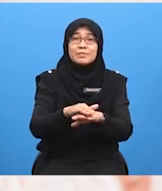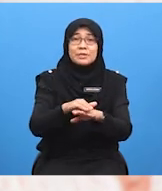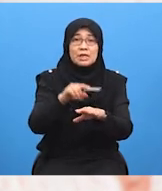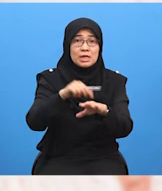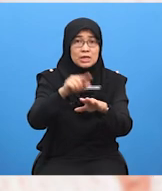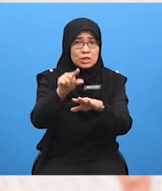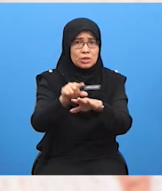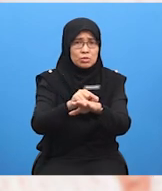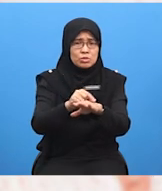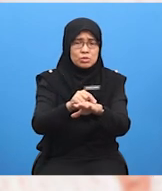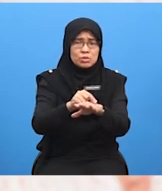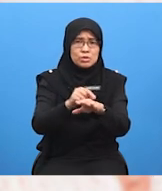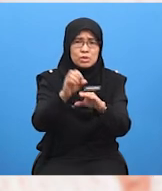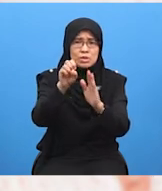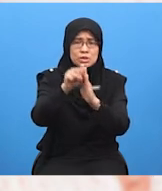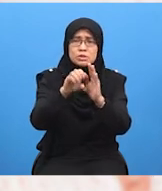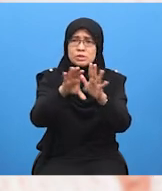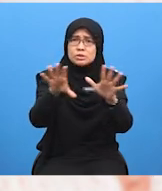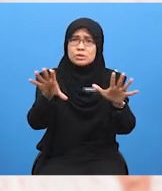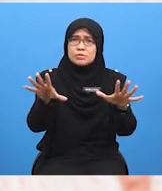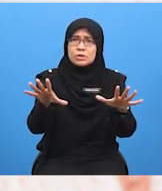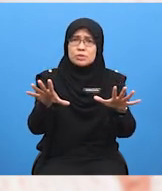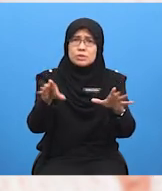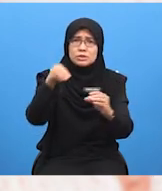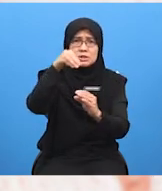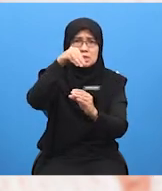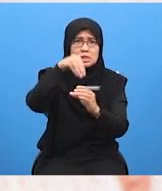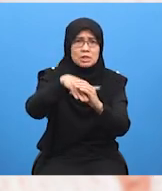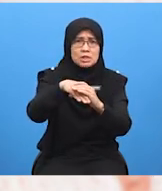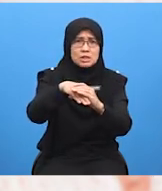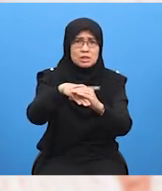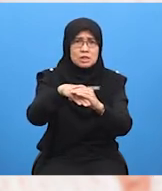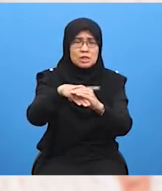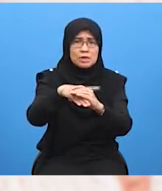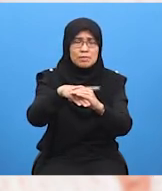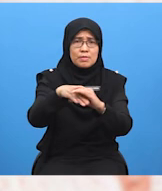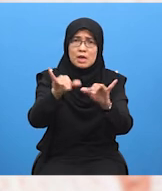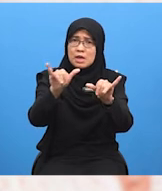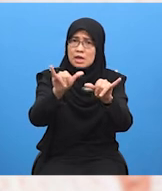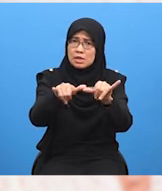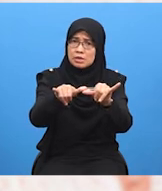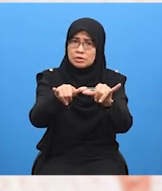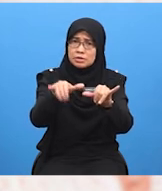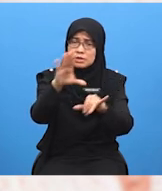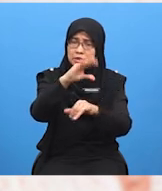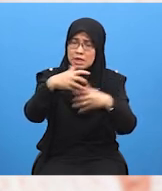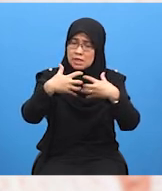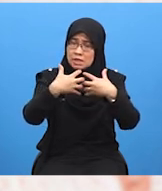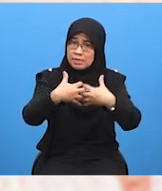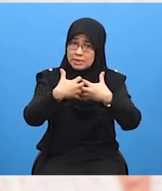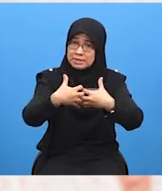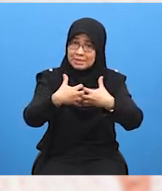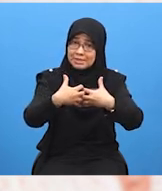pemproses digunakan secara meluas dalam sektor yang melibatkan kejuruteraan dan juga